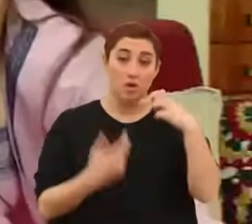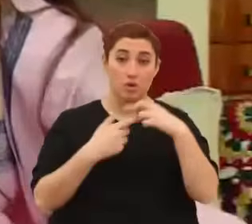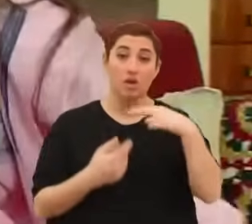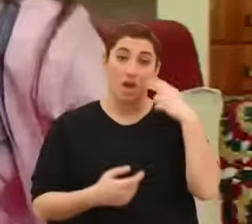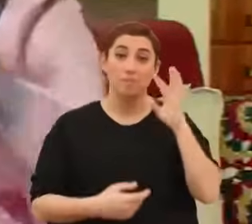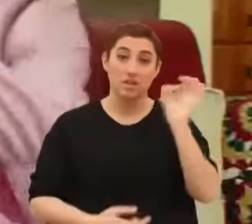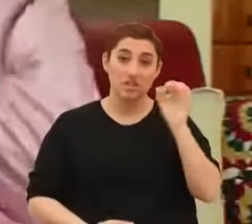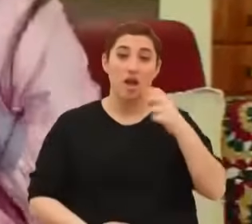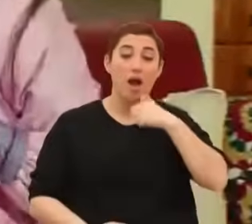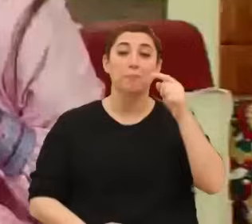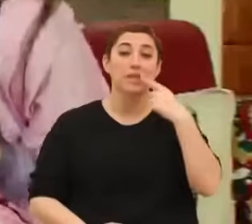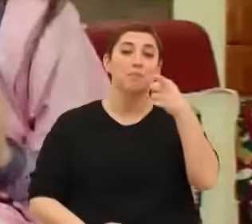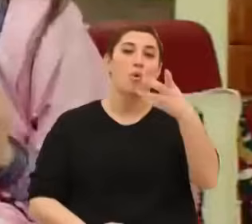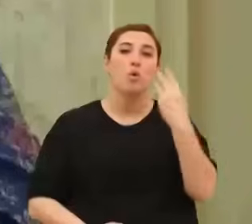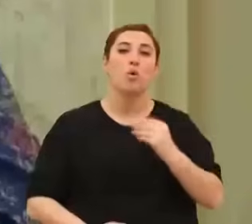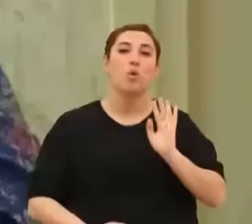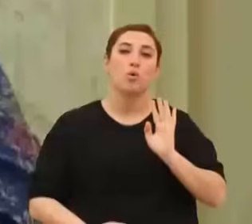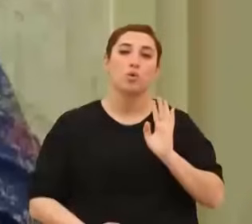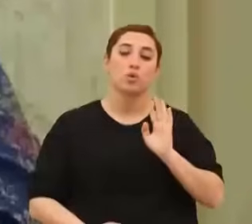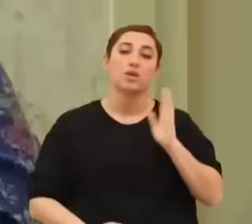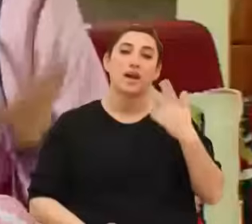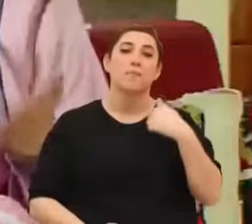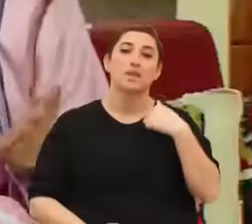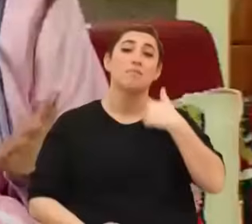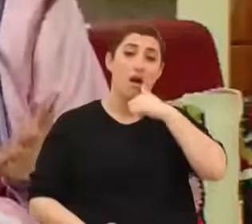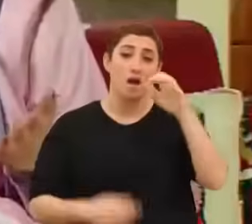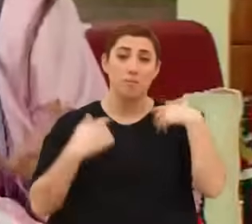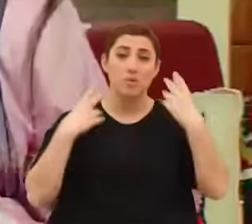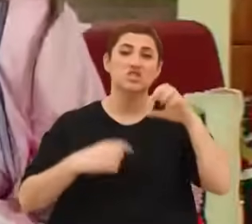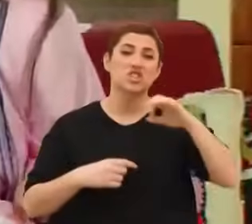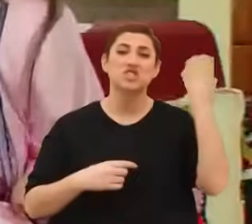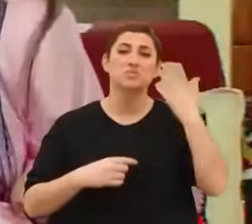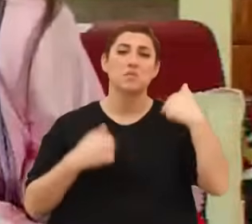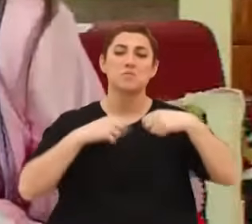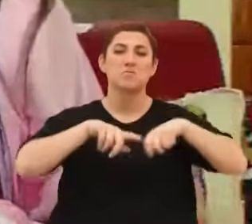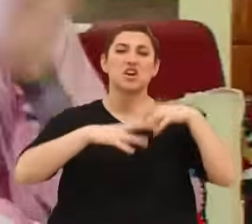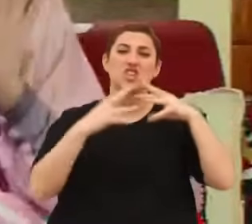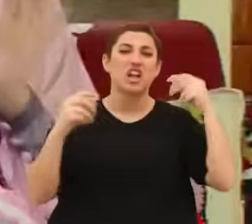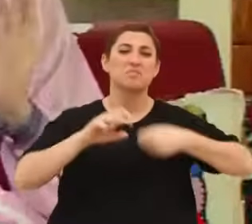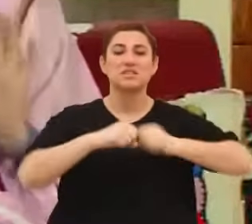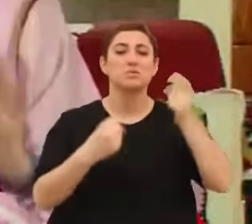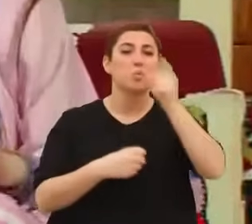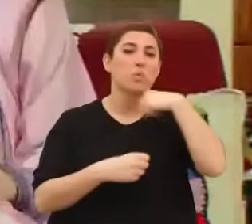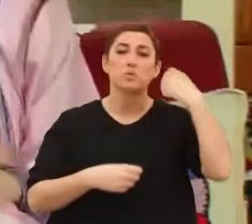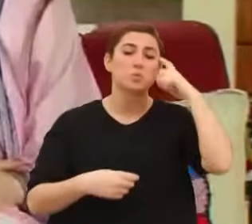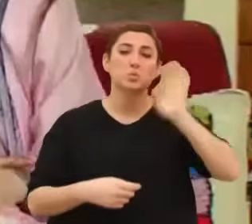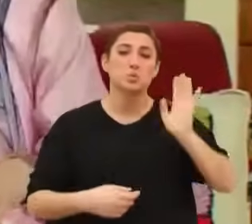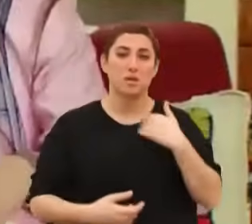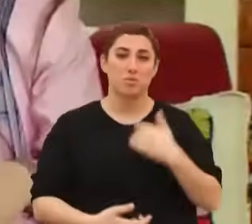Rukiye abla, işte abi dediğin böyle olur. Ya benim abim olsa şimdi bacaklarımı kırar, sonrasını düşünemiyorum